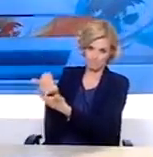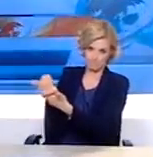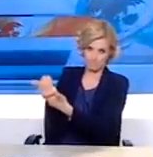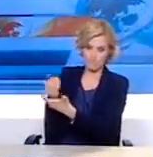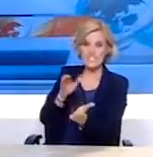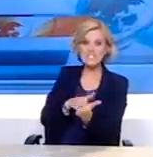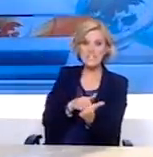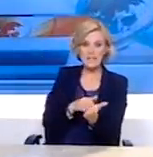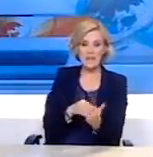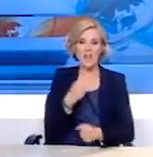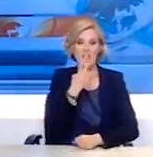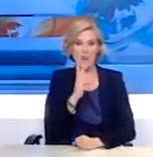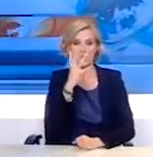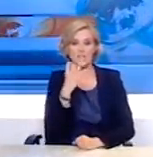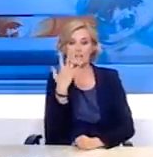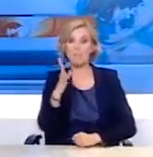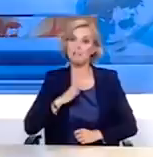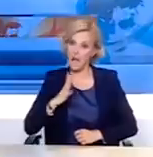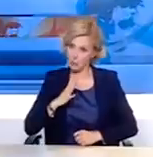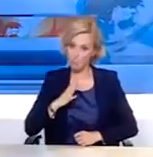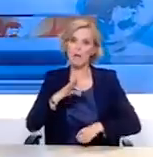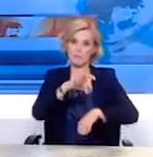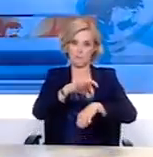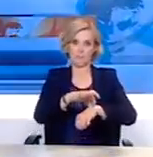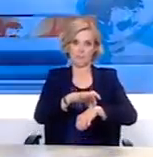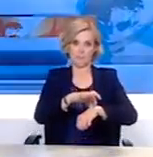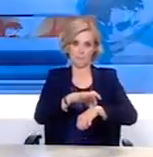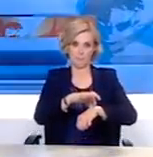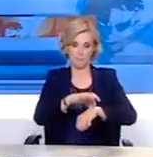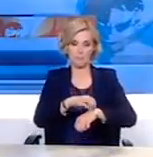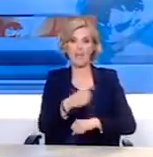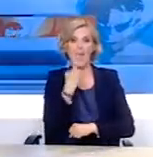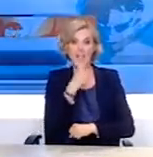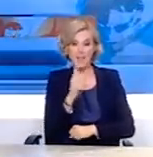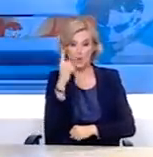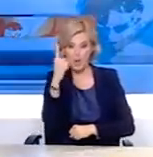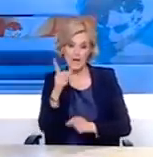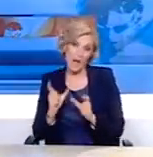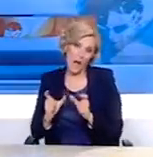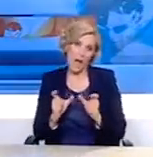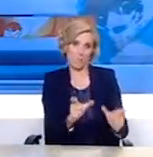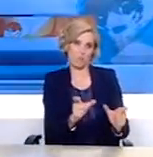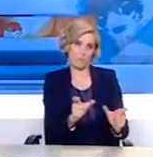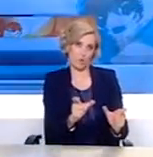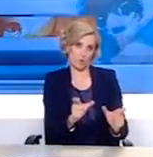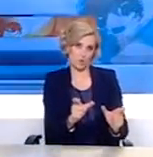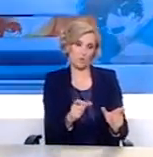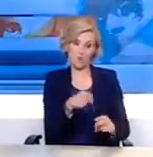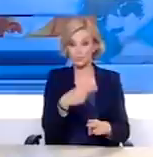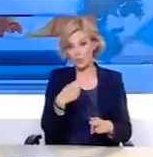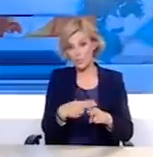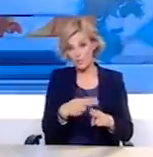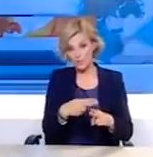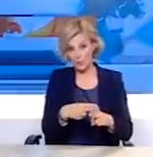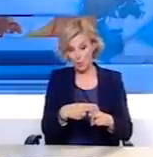ήταν 245 άτομα και σε αυτοαπομόνωση ήταν 101 άτομα. Άρα ένας σημαντικός αριθμός. Βέβαια αυτό περιλαμβάνει